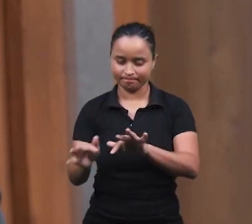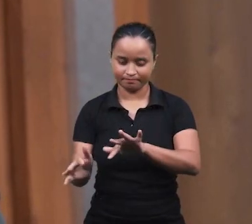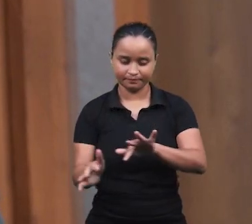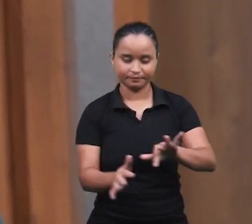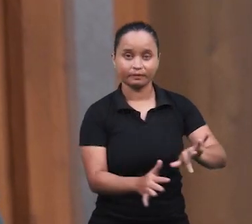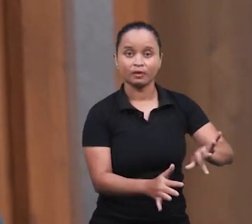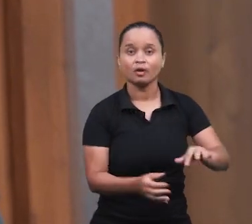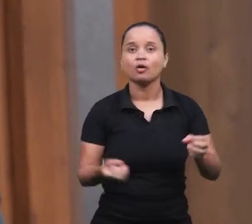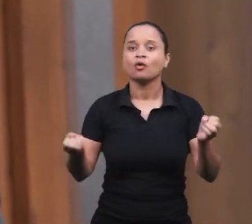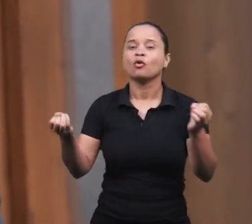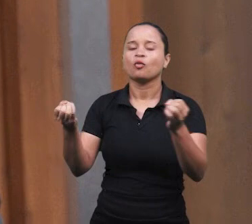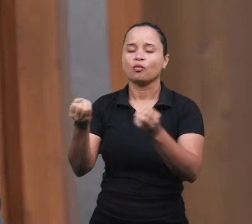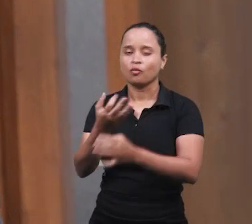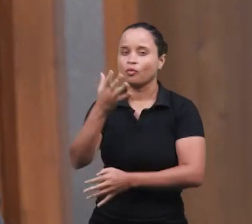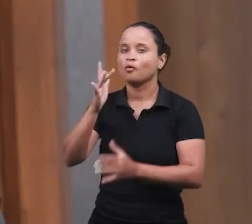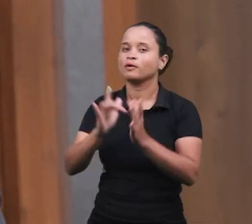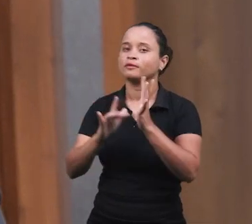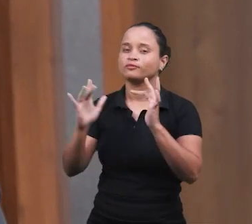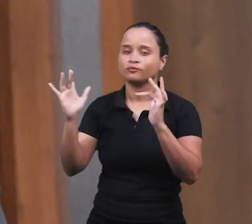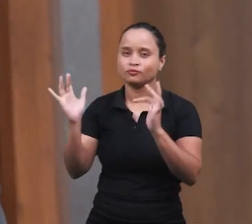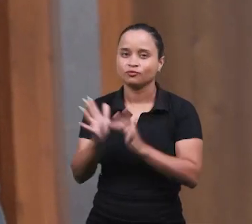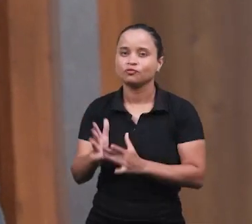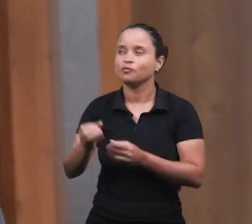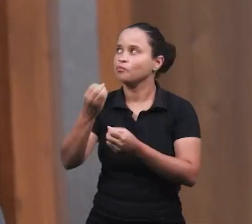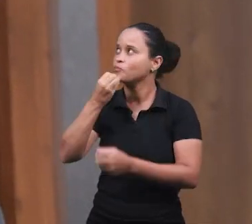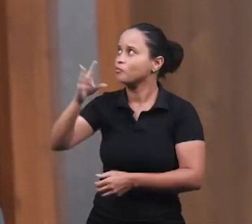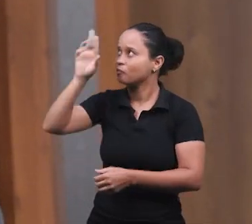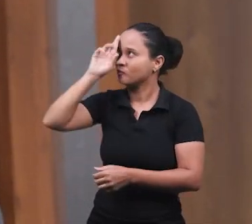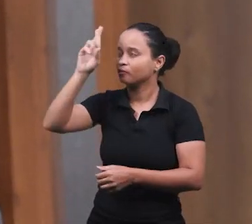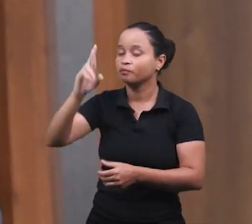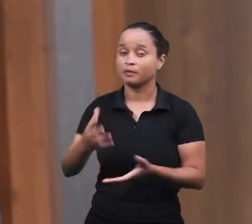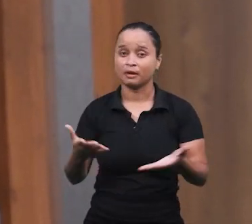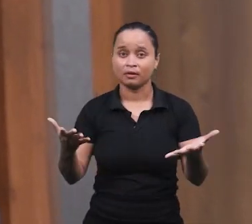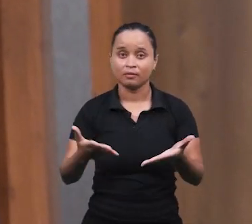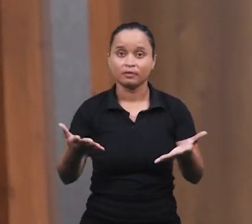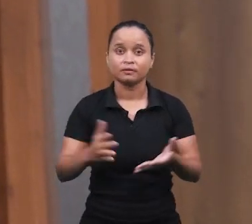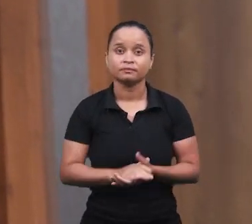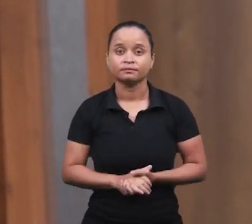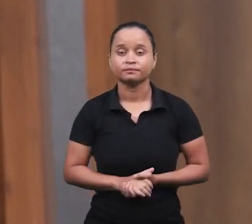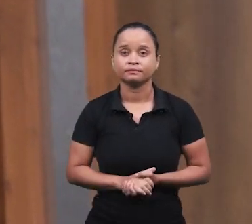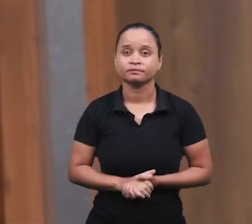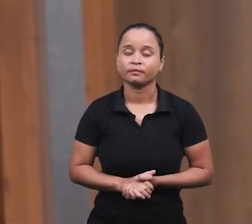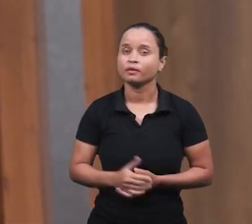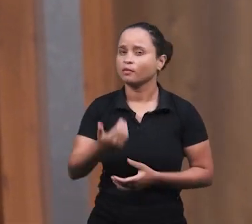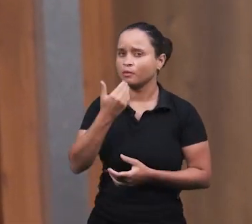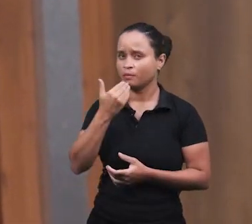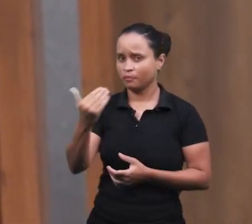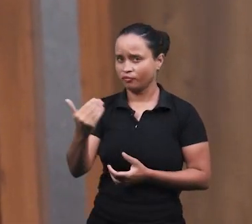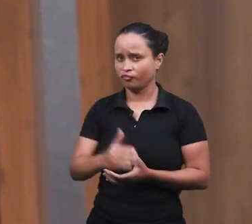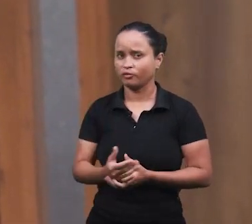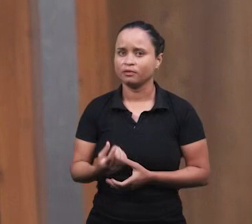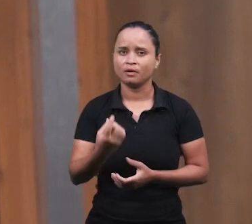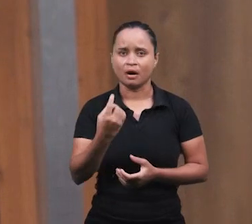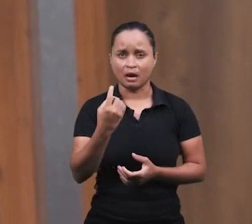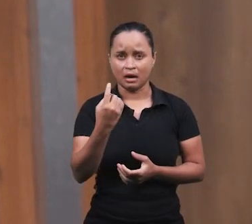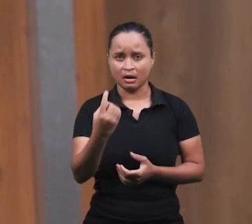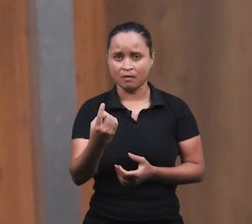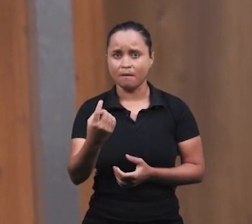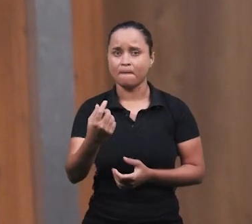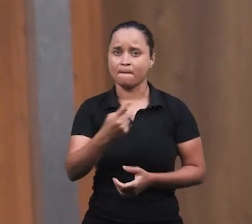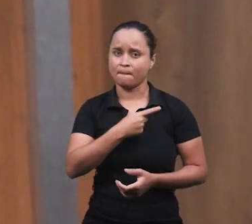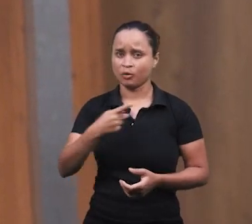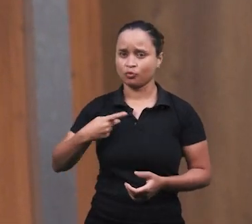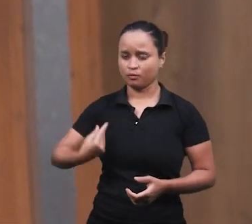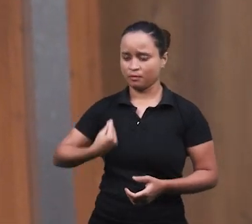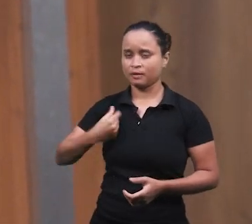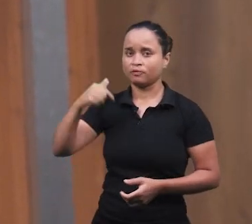Gloire à Jésus, béni soit le nom du Seigneur. Nous allons en ce moment demander à un des pasteurs ici présents pour